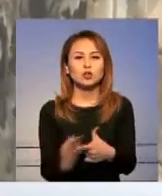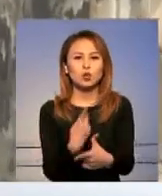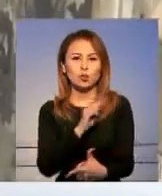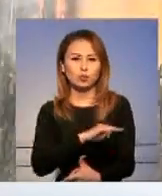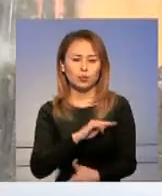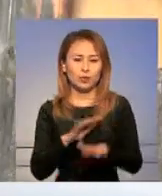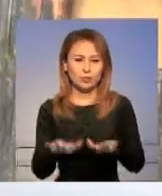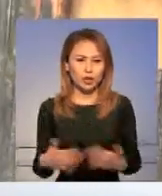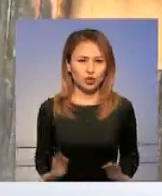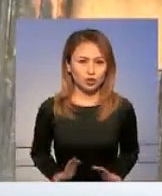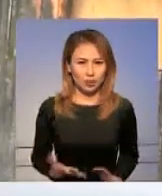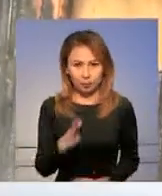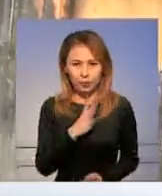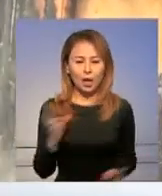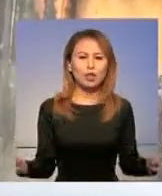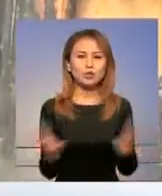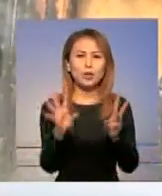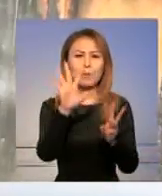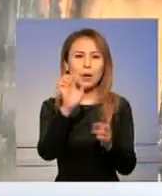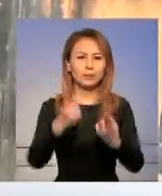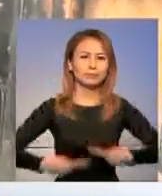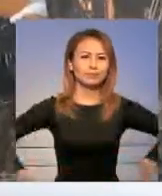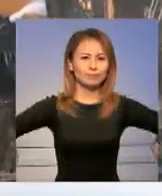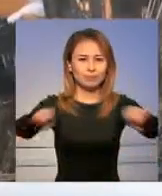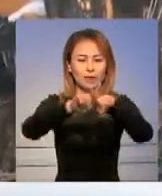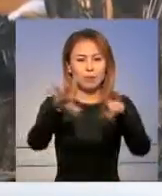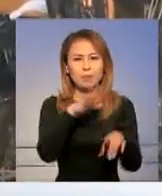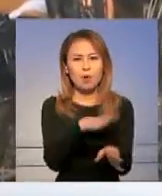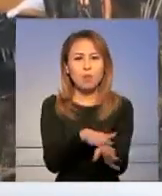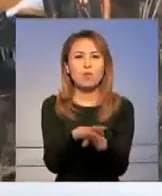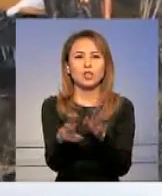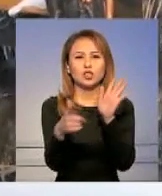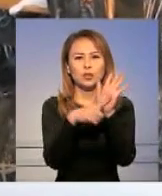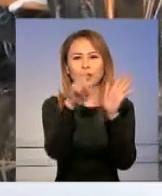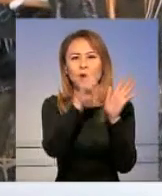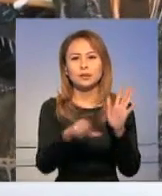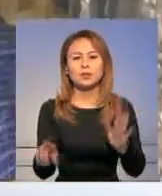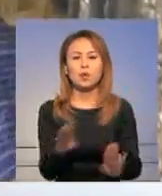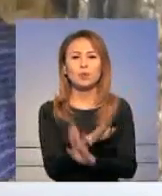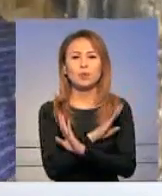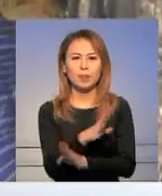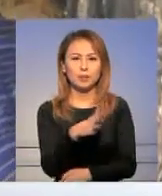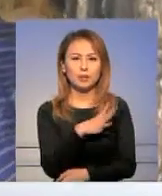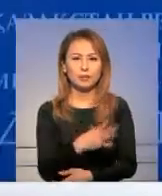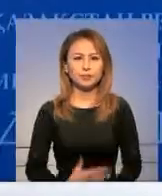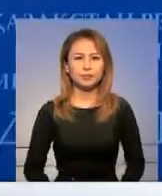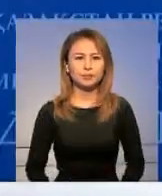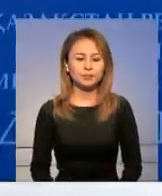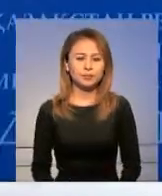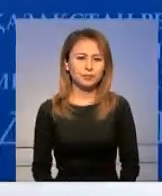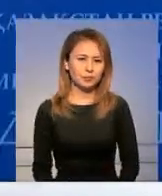жұмысшылар тұрып жатқан. Тілсіз жау 500 шаршы метр жерді шарпып, салдарынан 7 адам қаза тапты.